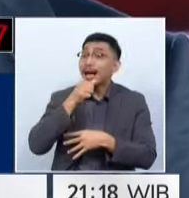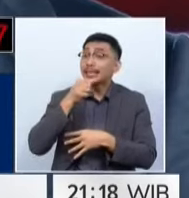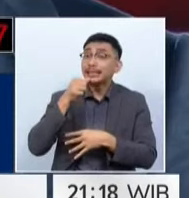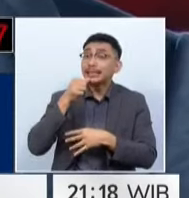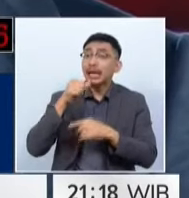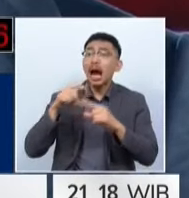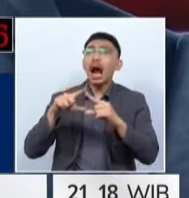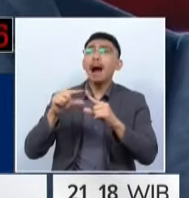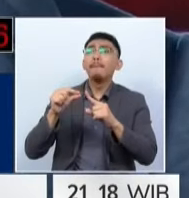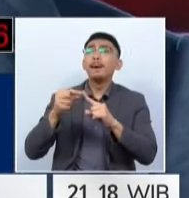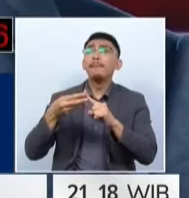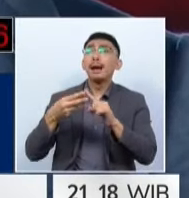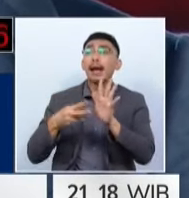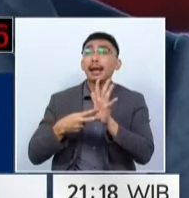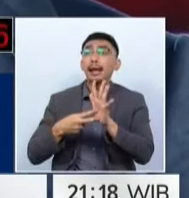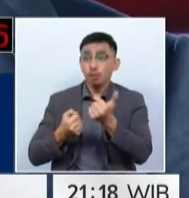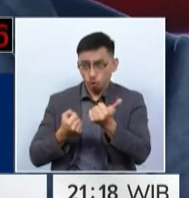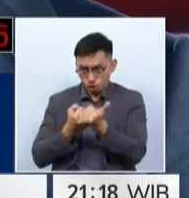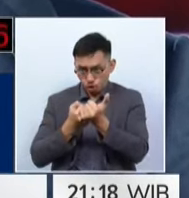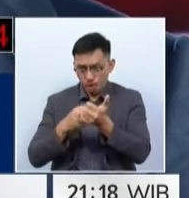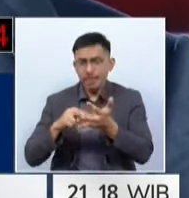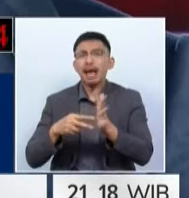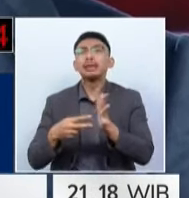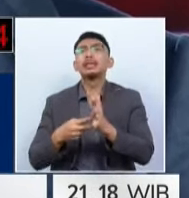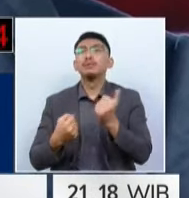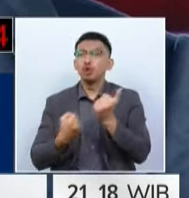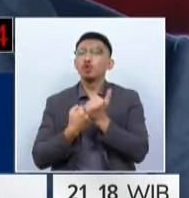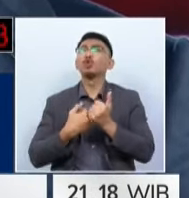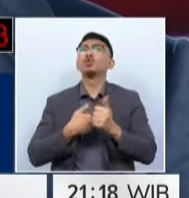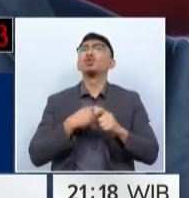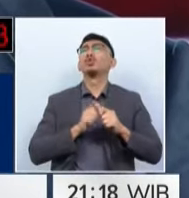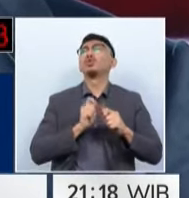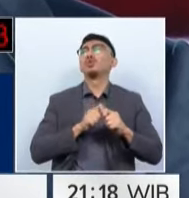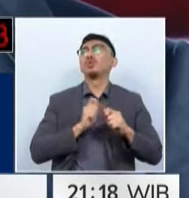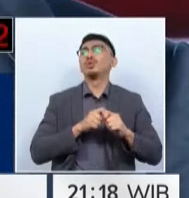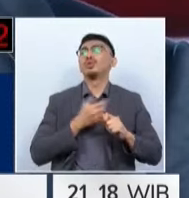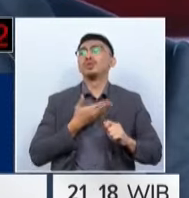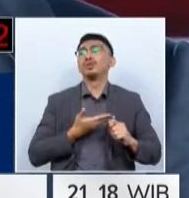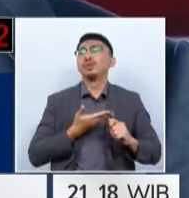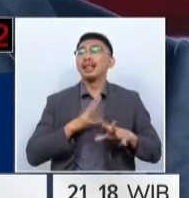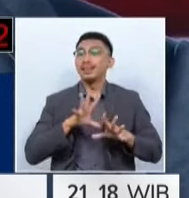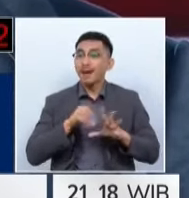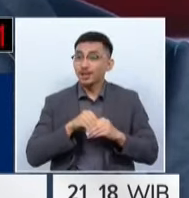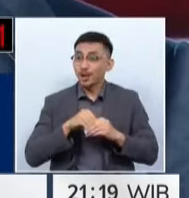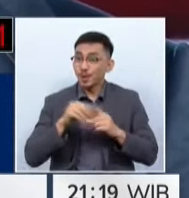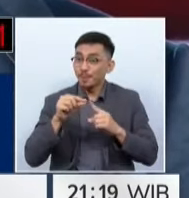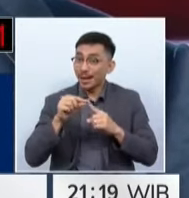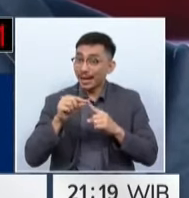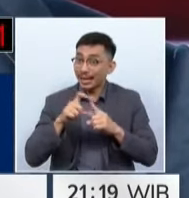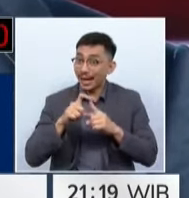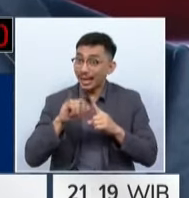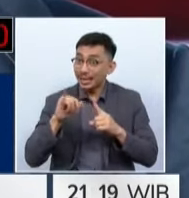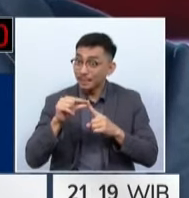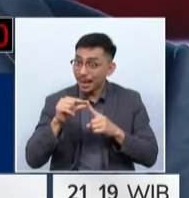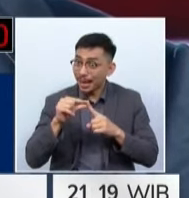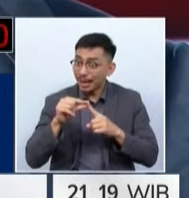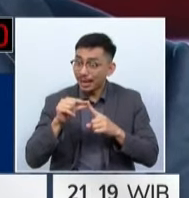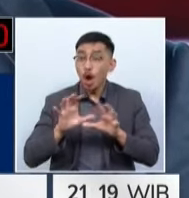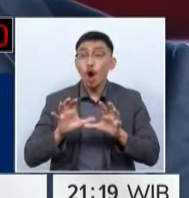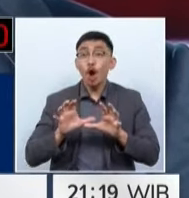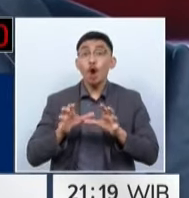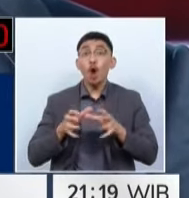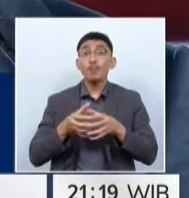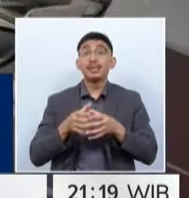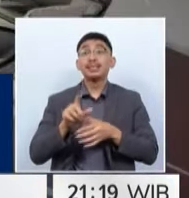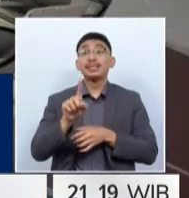program saya termasuk PDIP di komisi 1 waktu